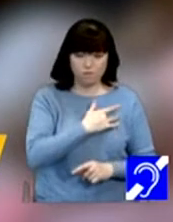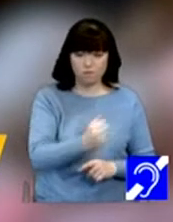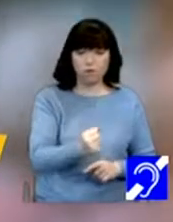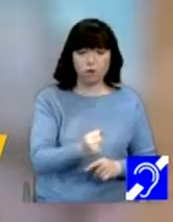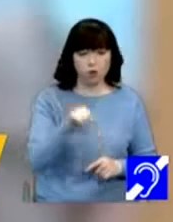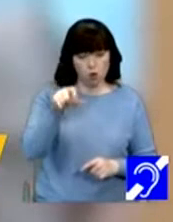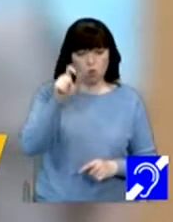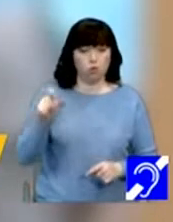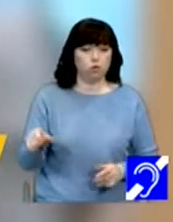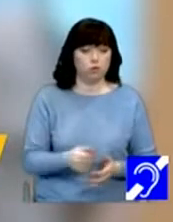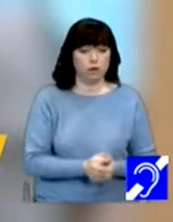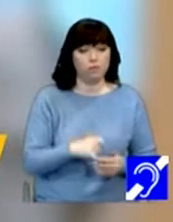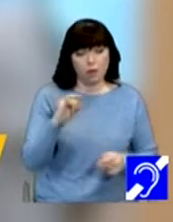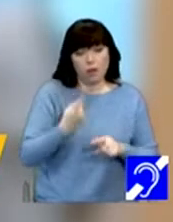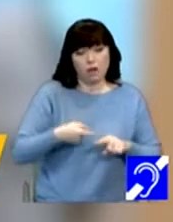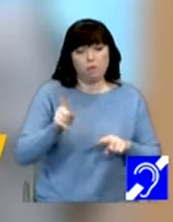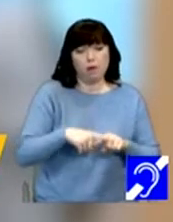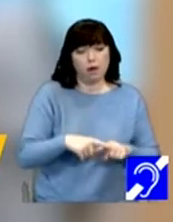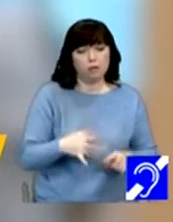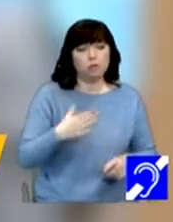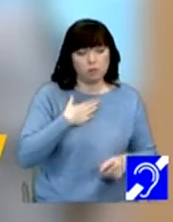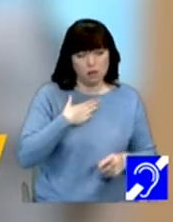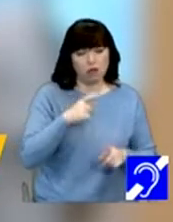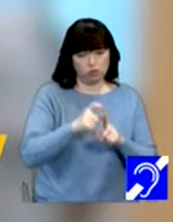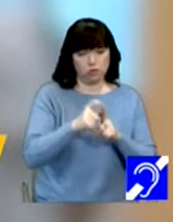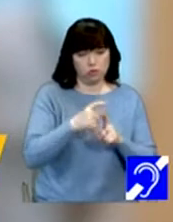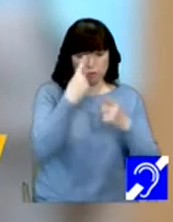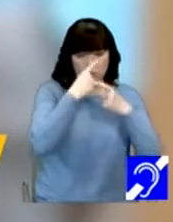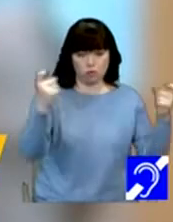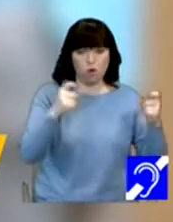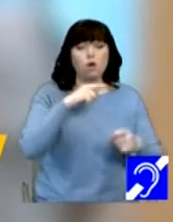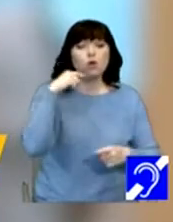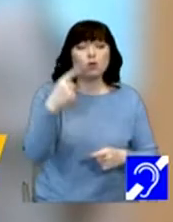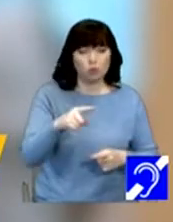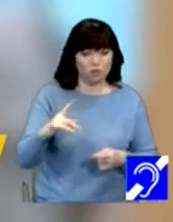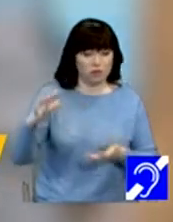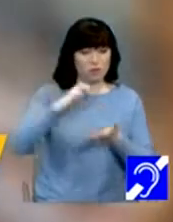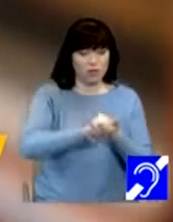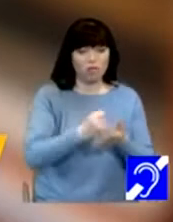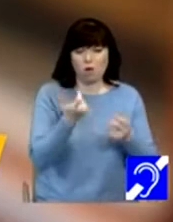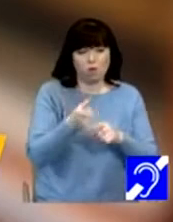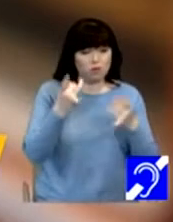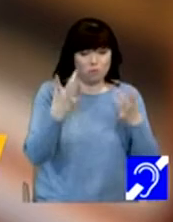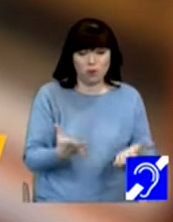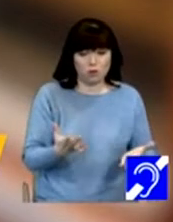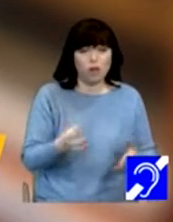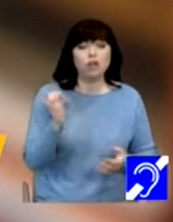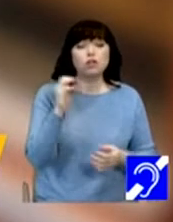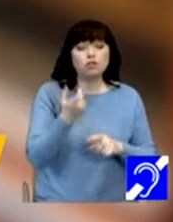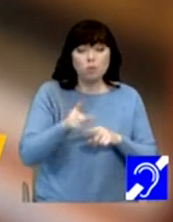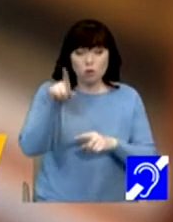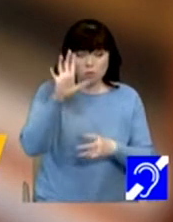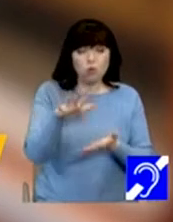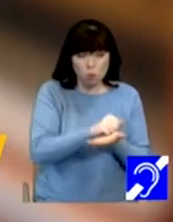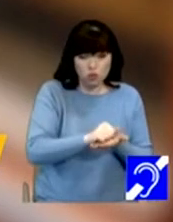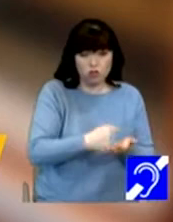людей. И поэтому наш месседж русским захватчикам очень простой. Чем больше вы будете